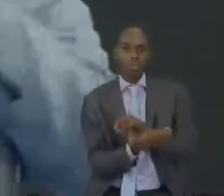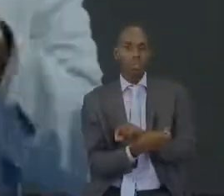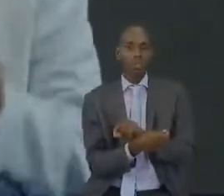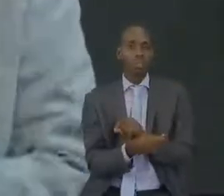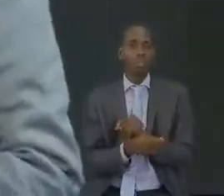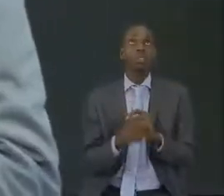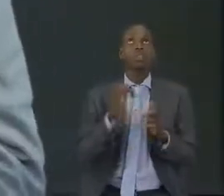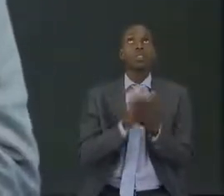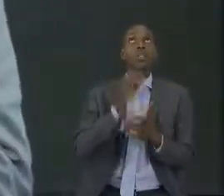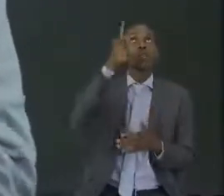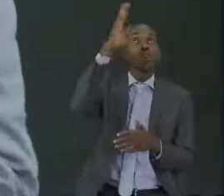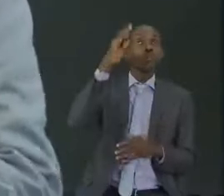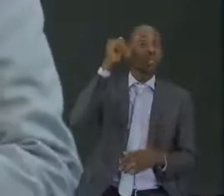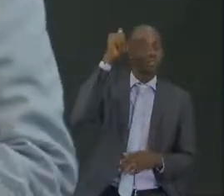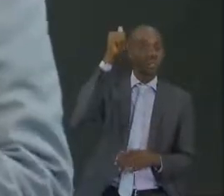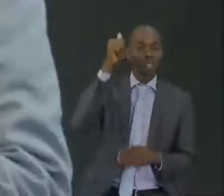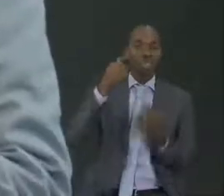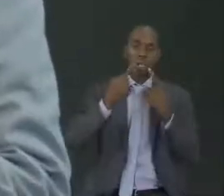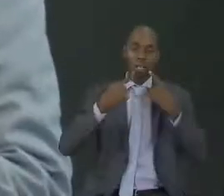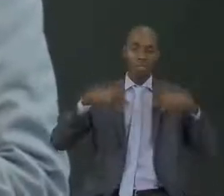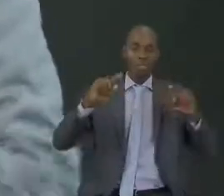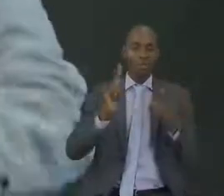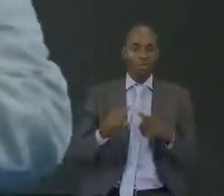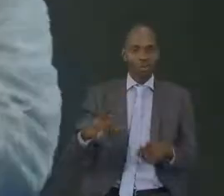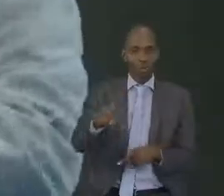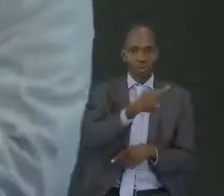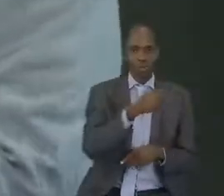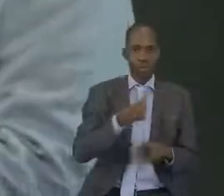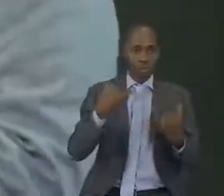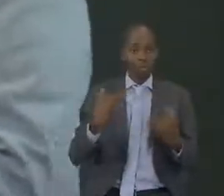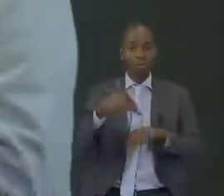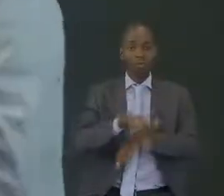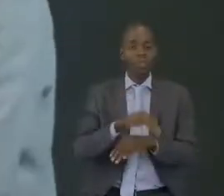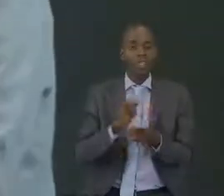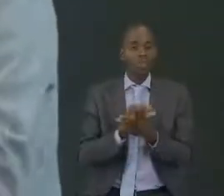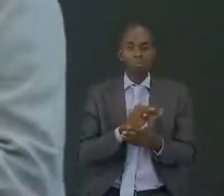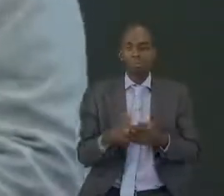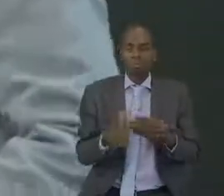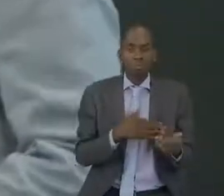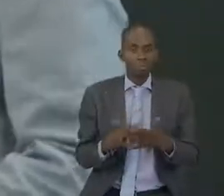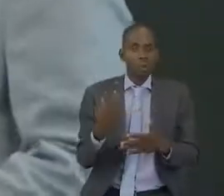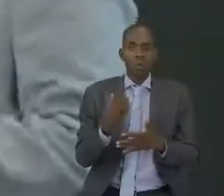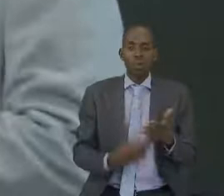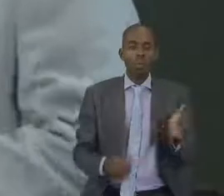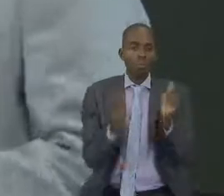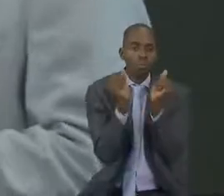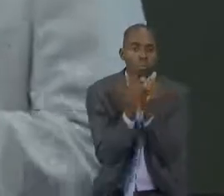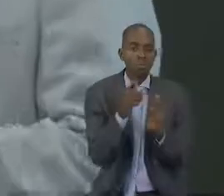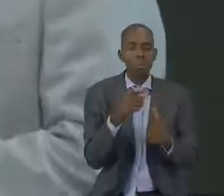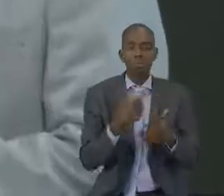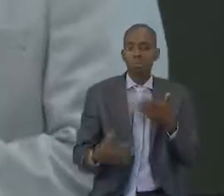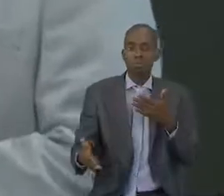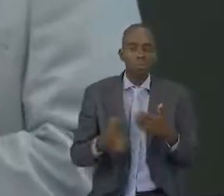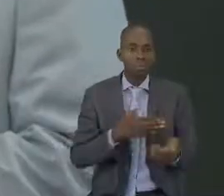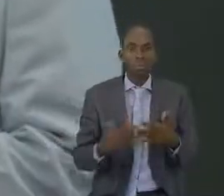lui-même te déclare ce soir, que peu importe ce qui te ligotait, peu importe ce qui